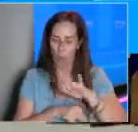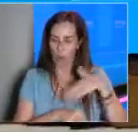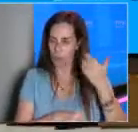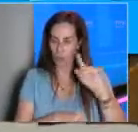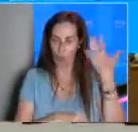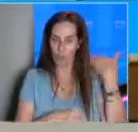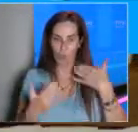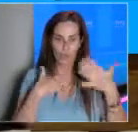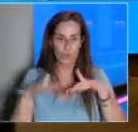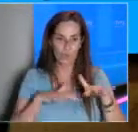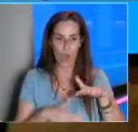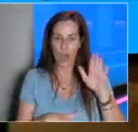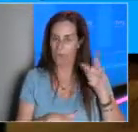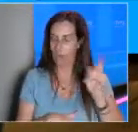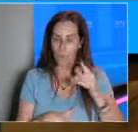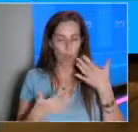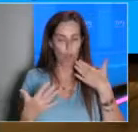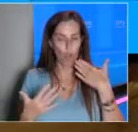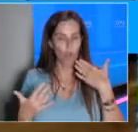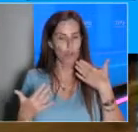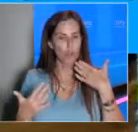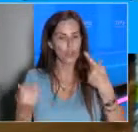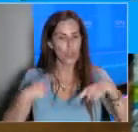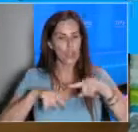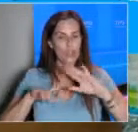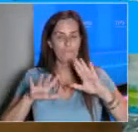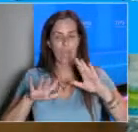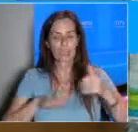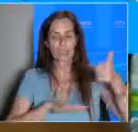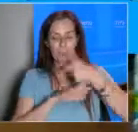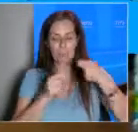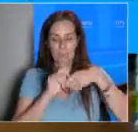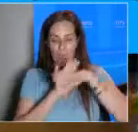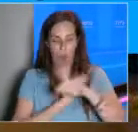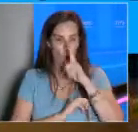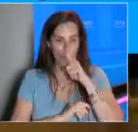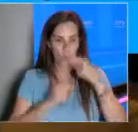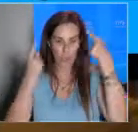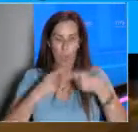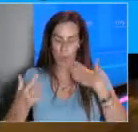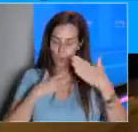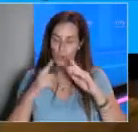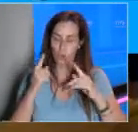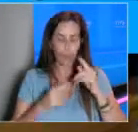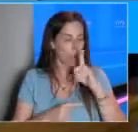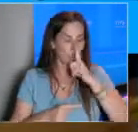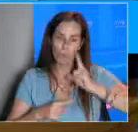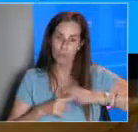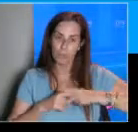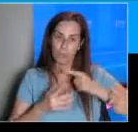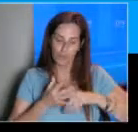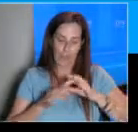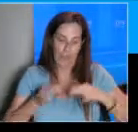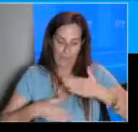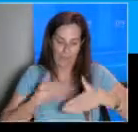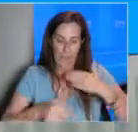הייתה ישיבת ממשלה, וגם לא ישיבת ועדת שרים לענייני חקיקה. יום ראשון, זה אלו ישיבות שקורות מדי יום ראשון כדי להניע